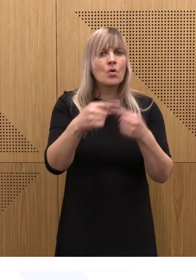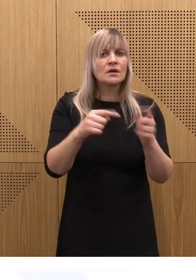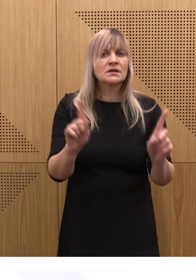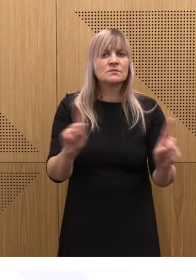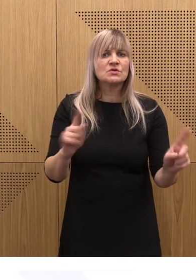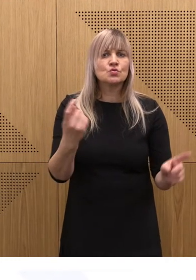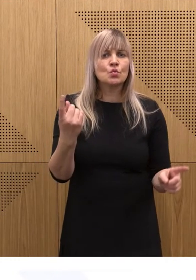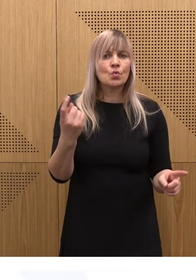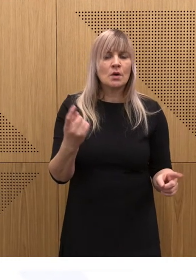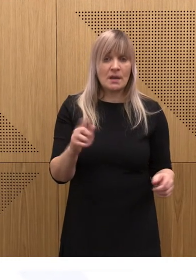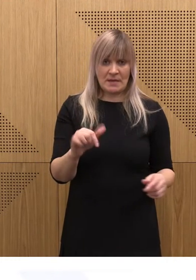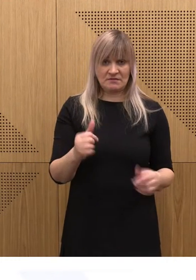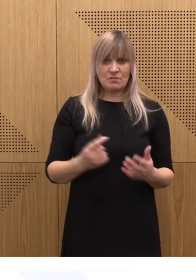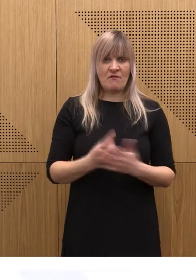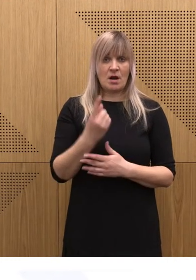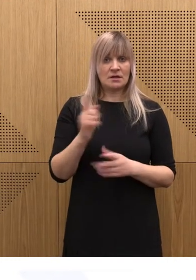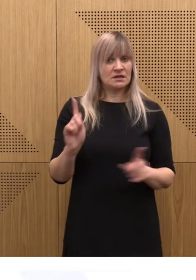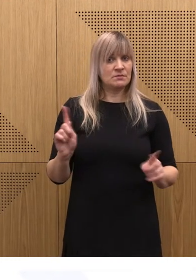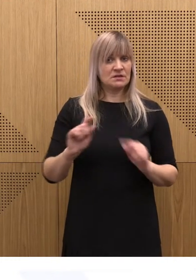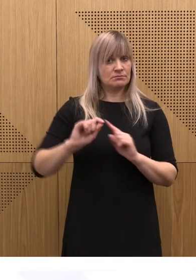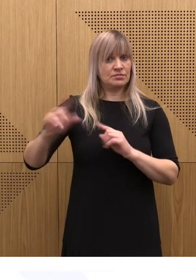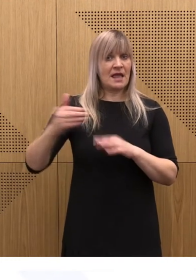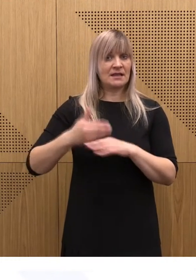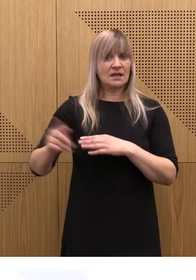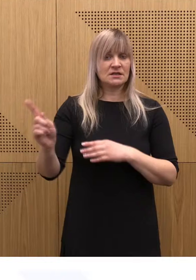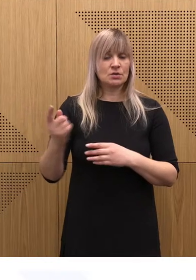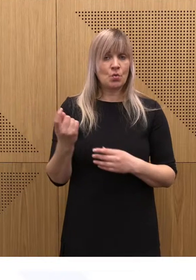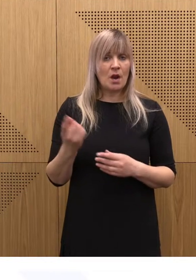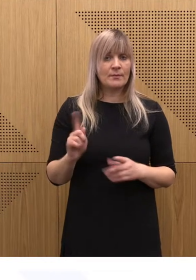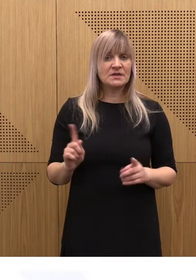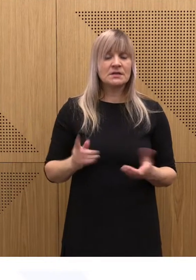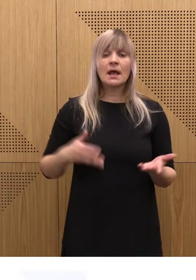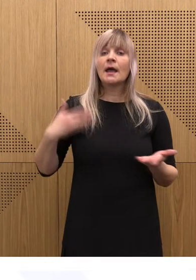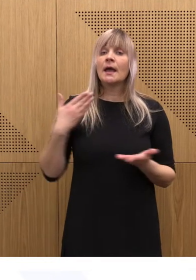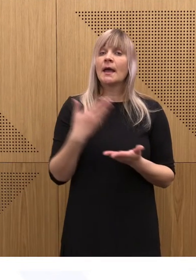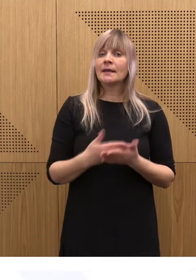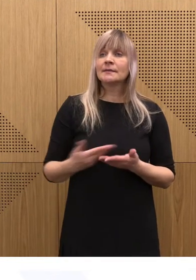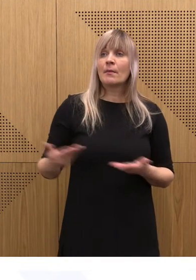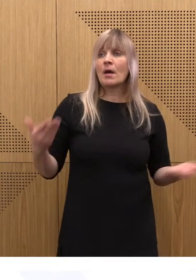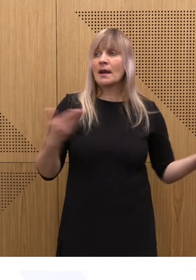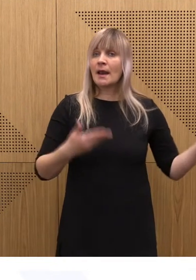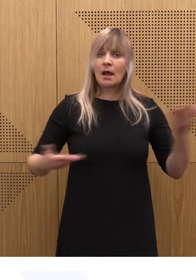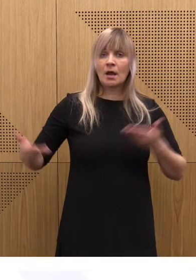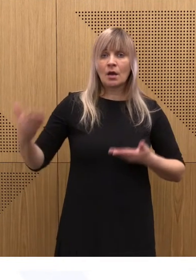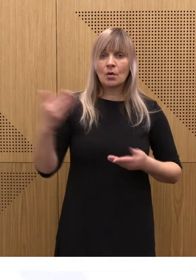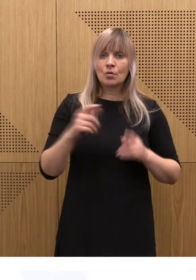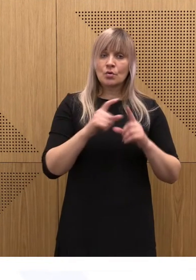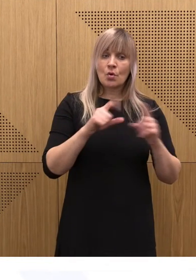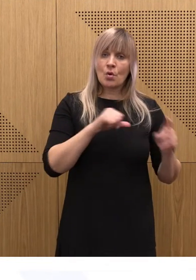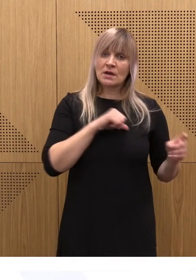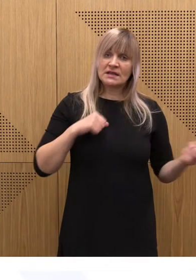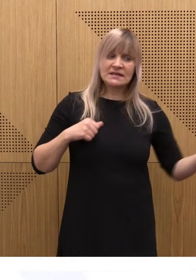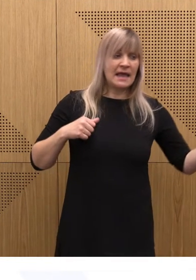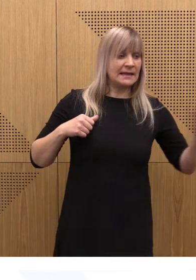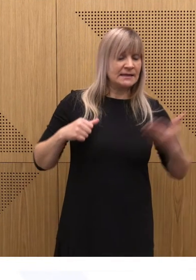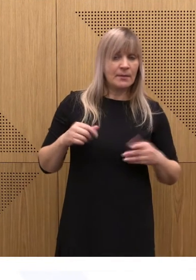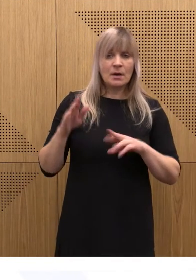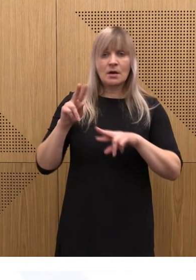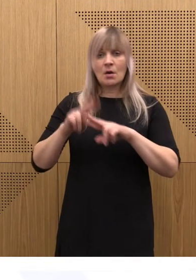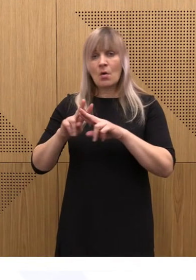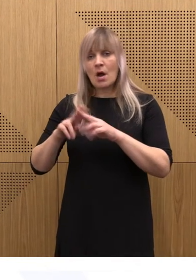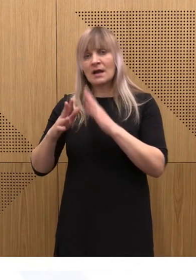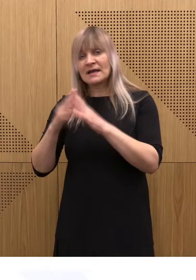toimuma alates esmaspäevast. Et ettepanekuid on olnud tegelikult seinast seina, neid on tulnud nii koolidelt, kohalikult